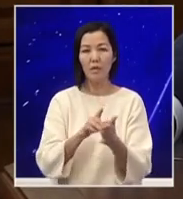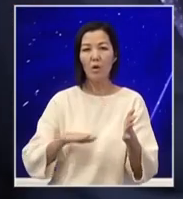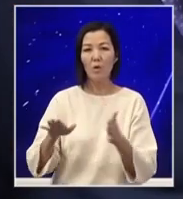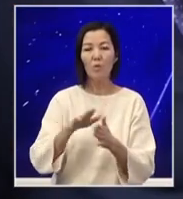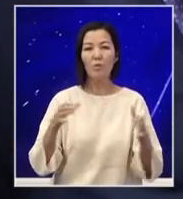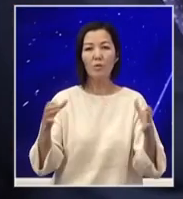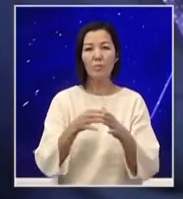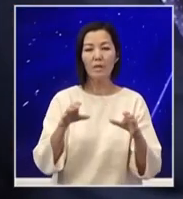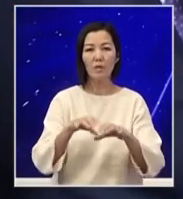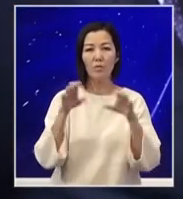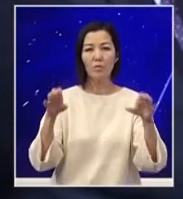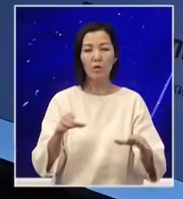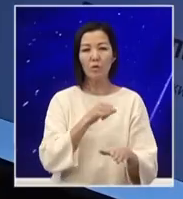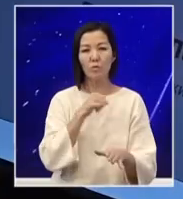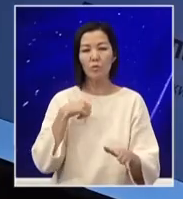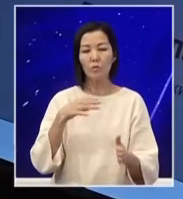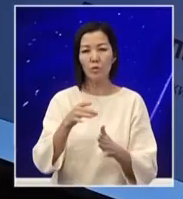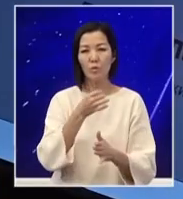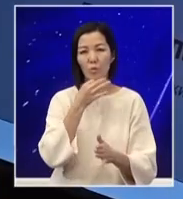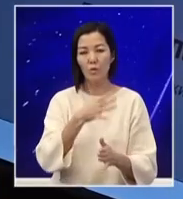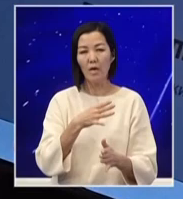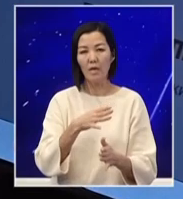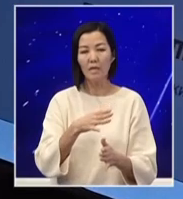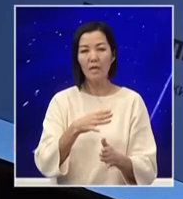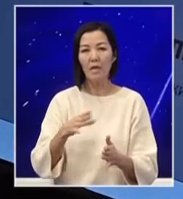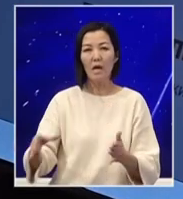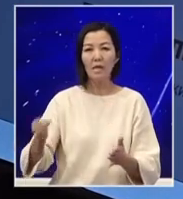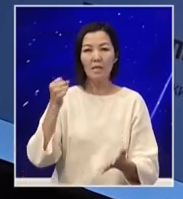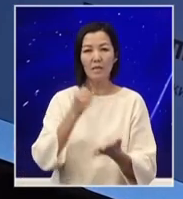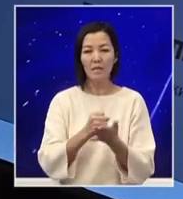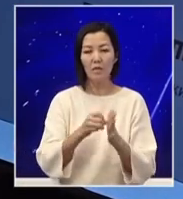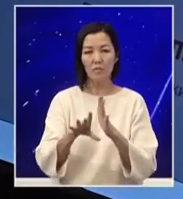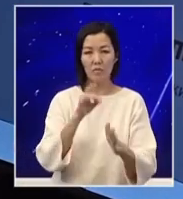партия төрағасы өзіне ұнаған әрі лайықты деген кандидатурасын таңдады.